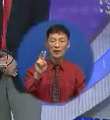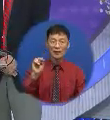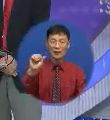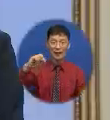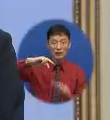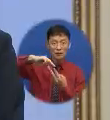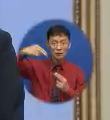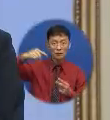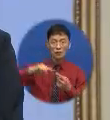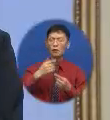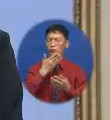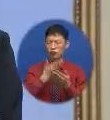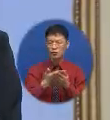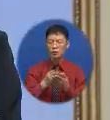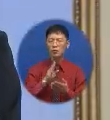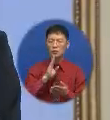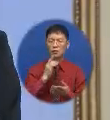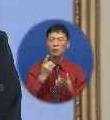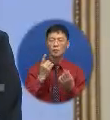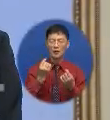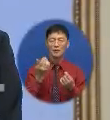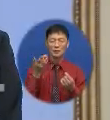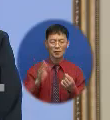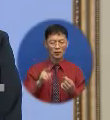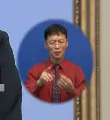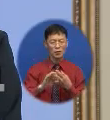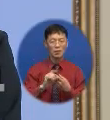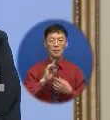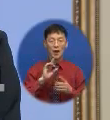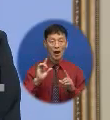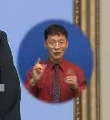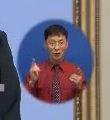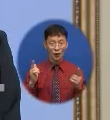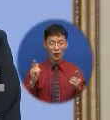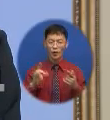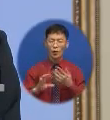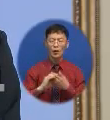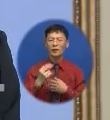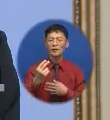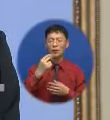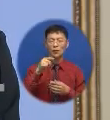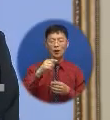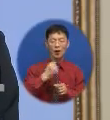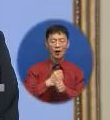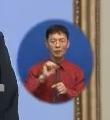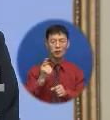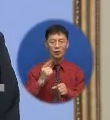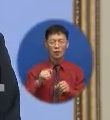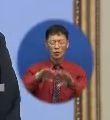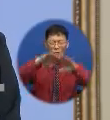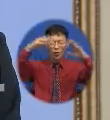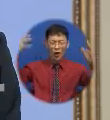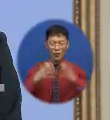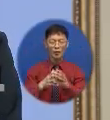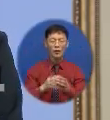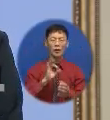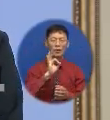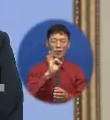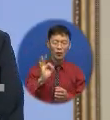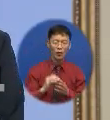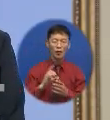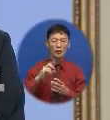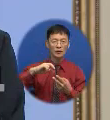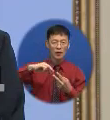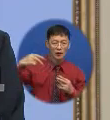다루는 유전공학이 굉장히 중요한 파트이긴 하지만 그것뿐만이 아니라 생명체에서 유래한 모든 것들, 세포나